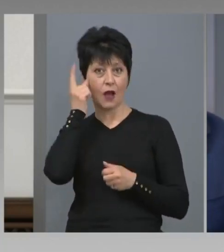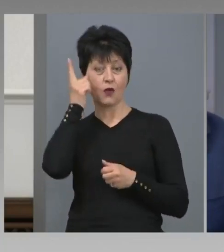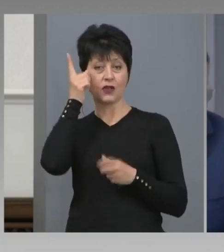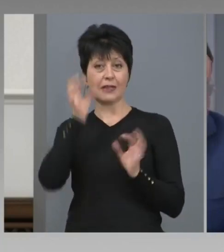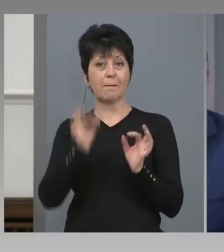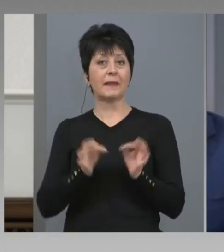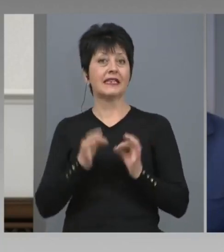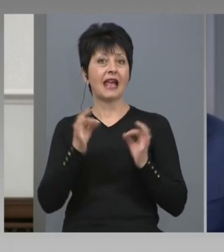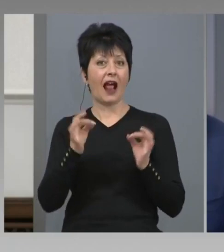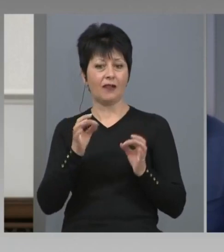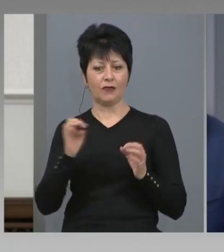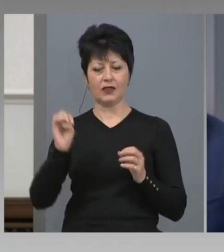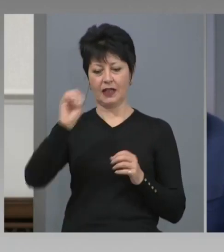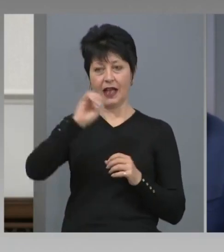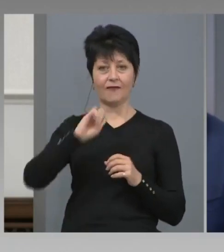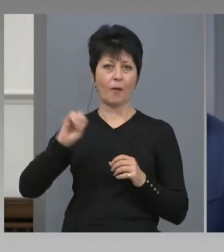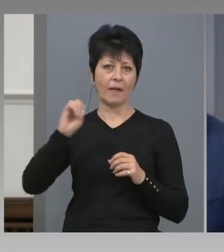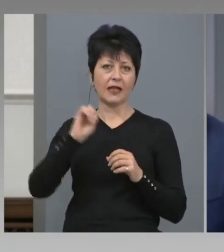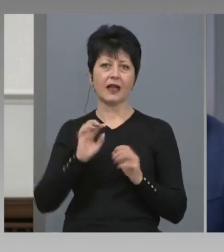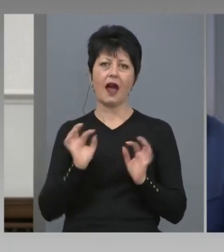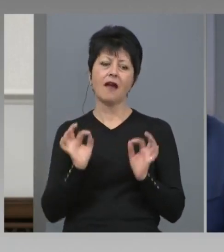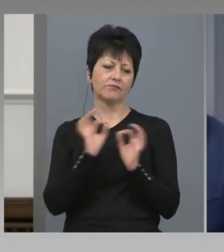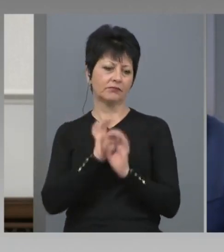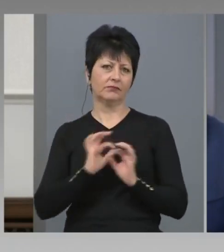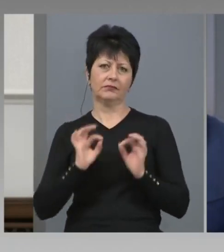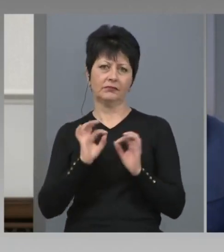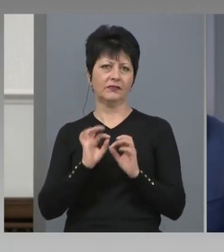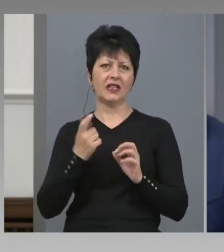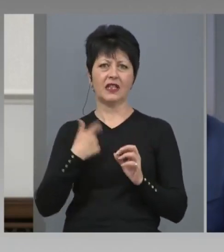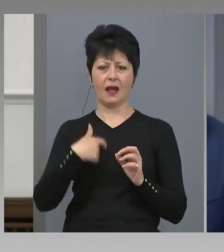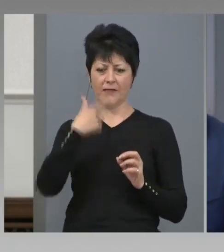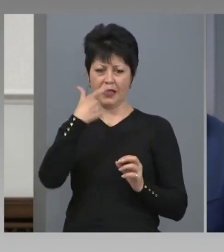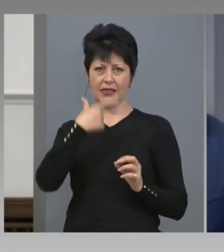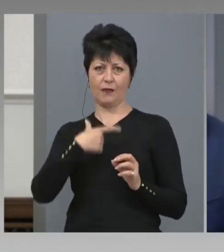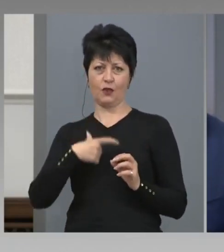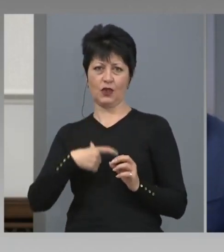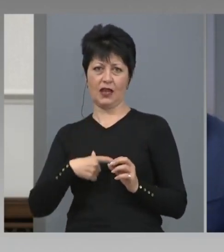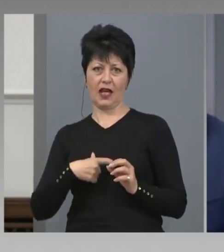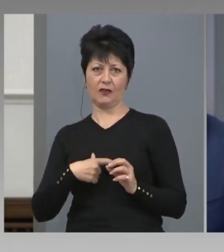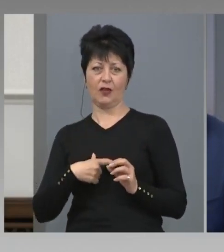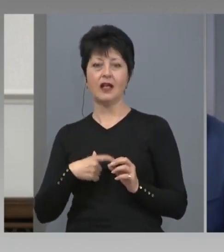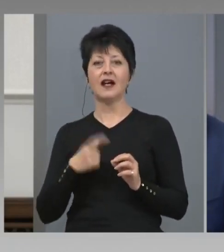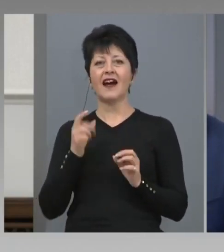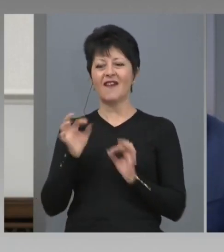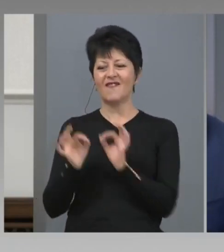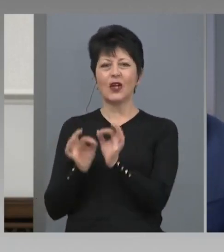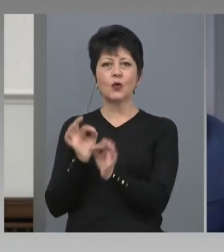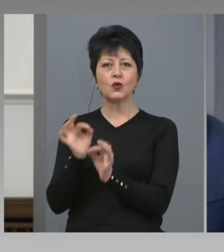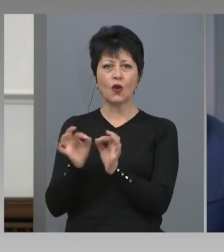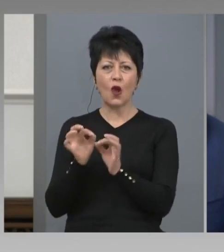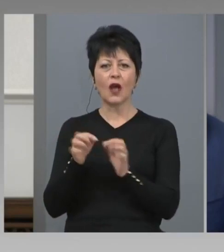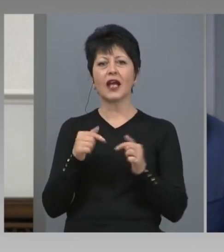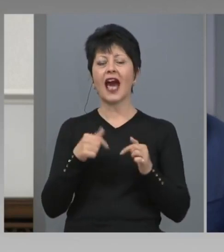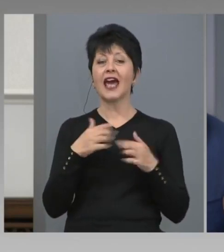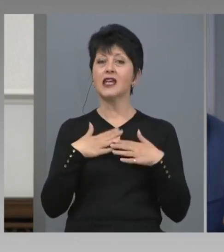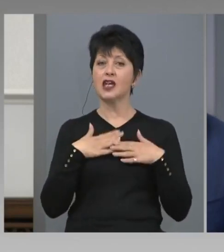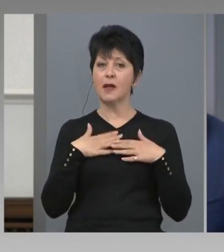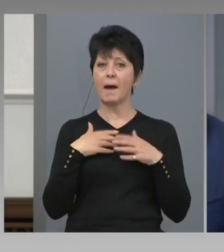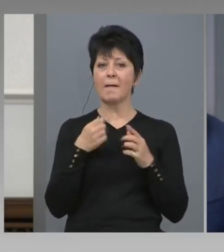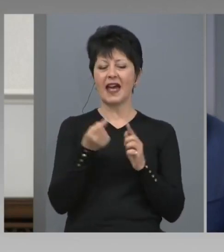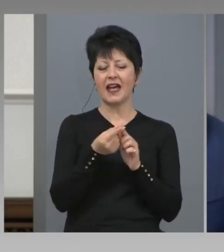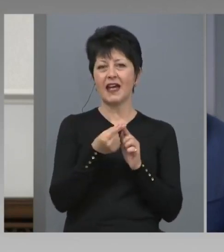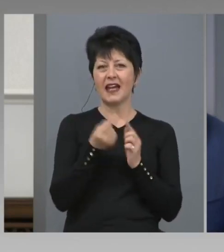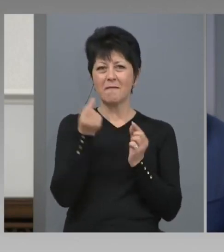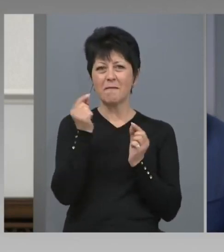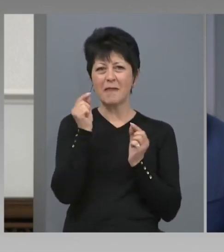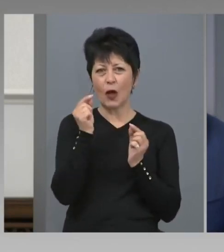специалности европейските няма самостоятелна вирусология, има си микробиология, там сме колеги,